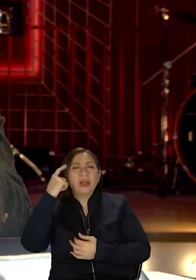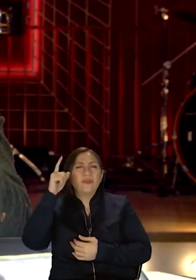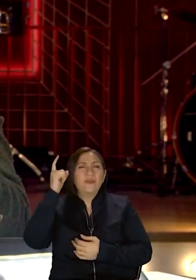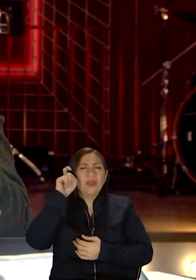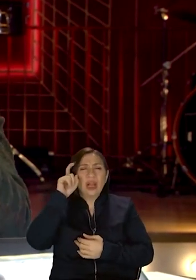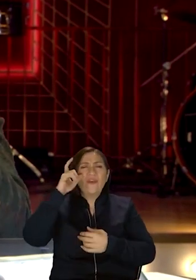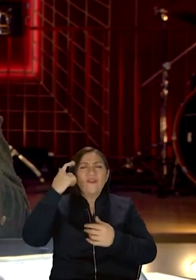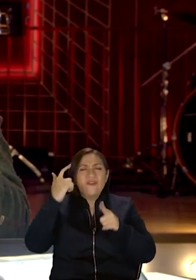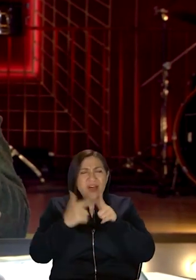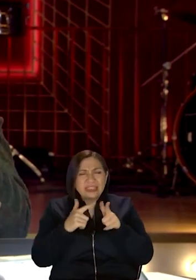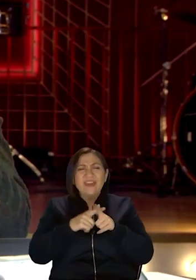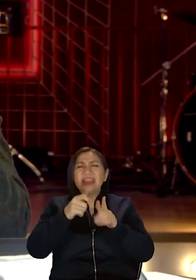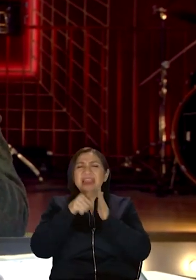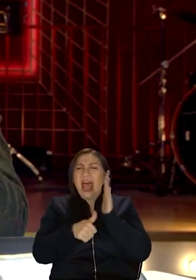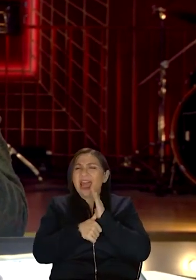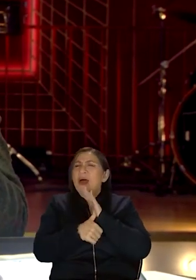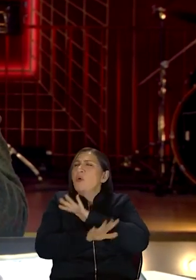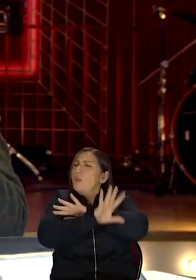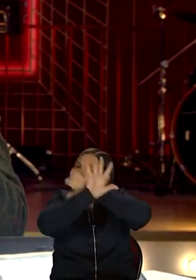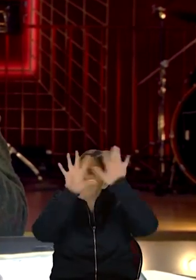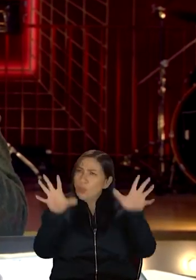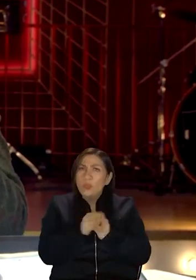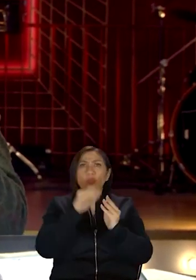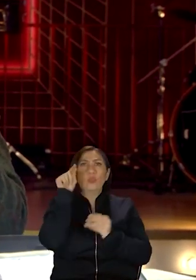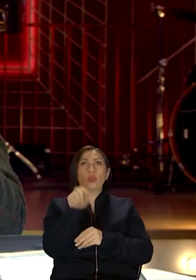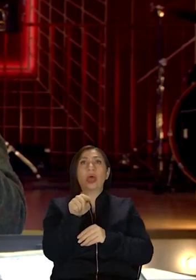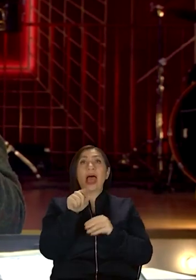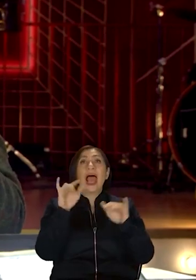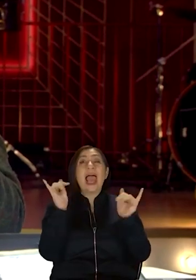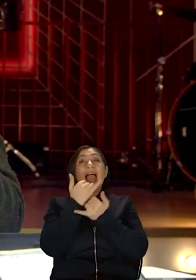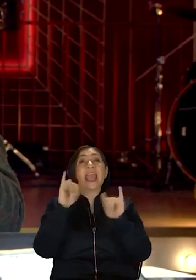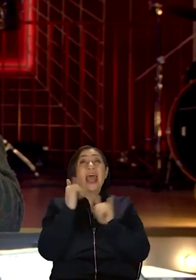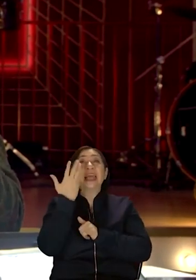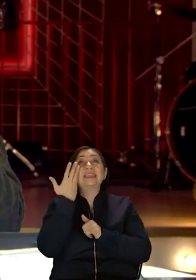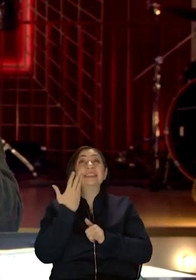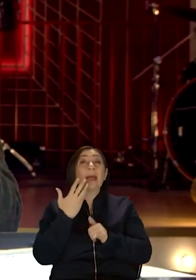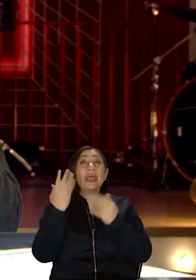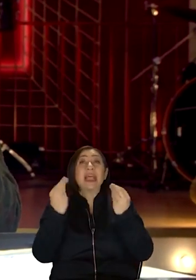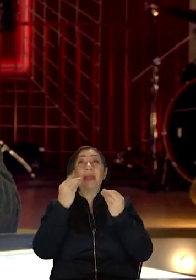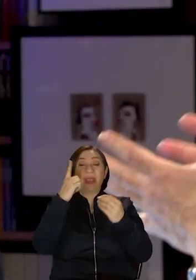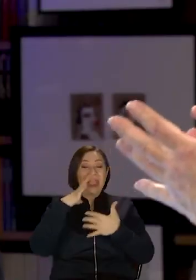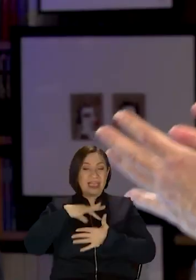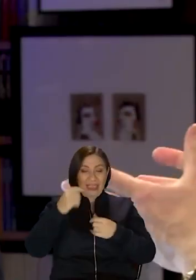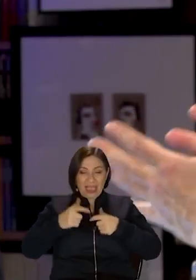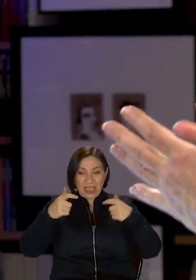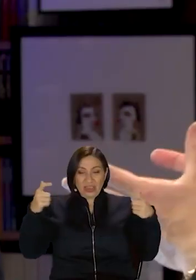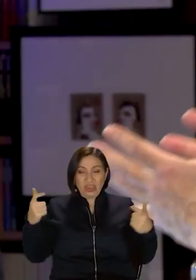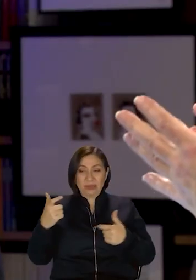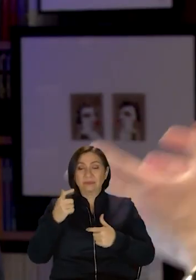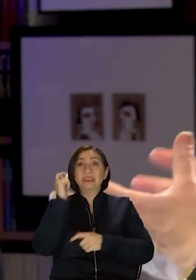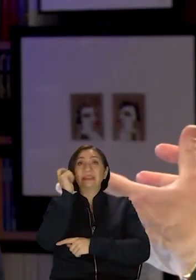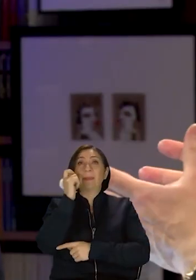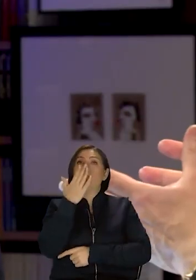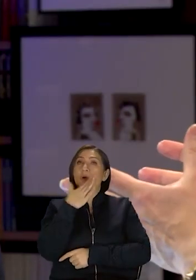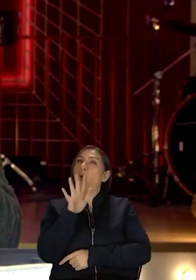fikri, felsefesi, tarihi, bütün bunları eğlenerek izlemek kadar iyi bir kişisel gelişim